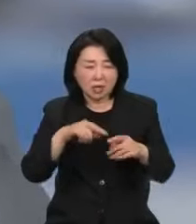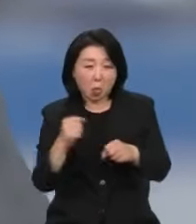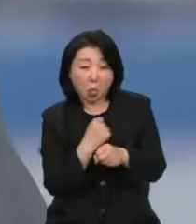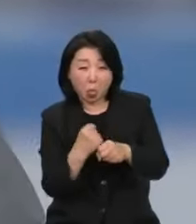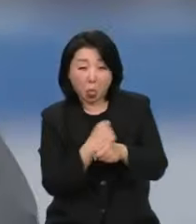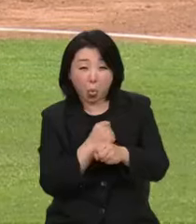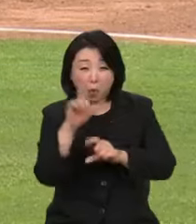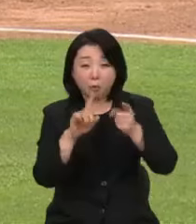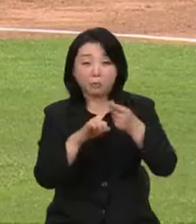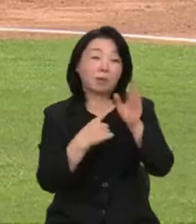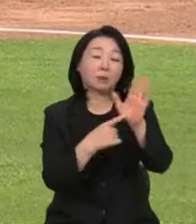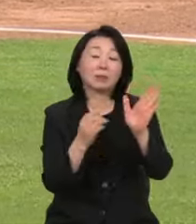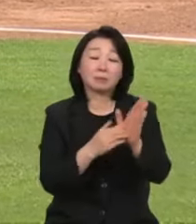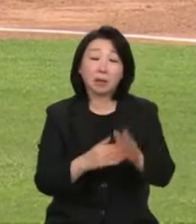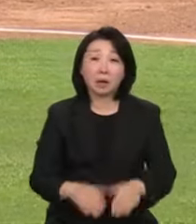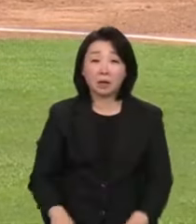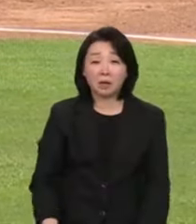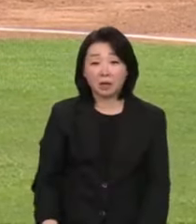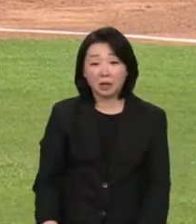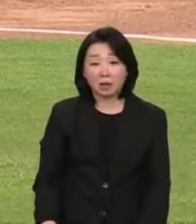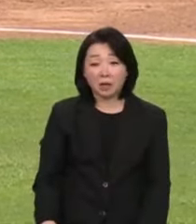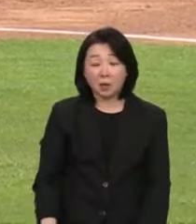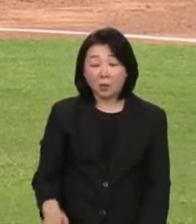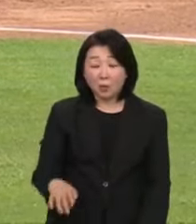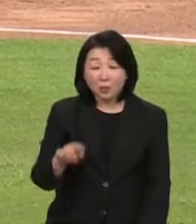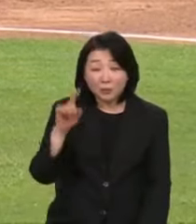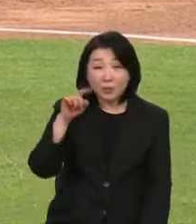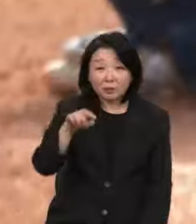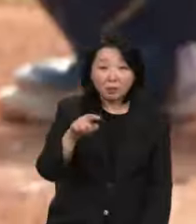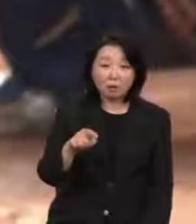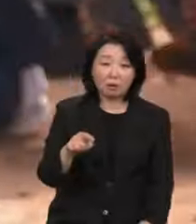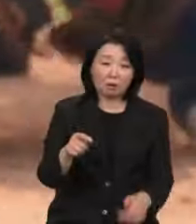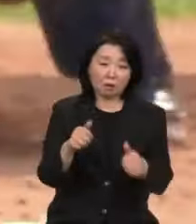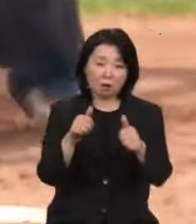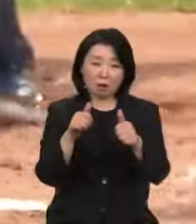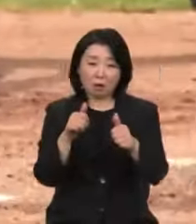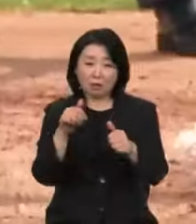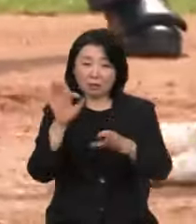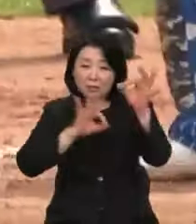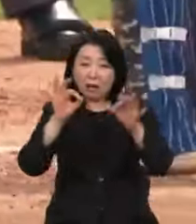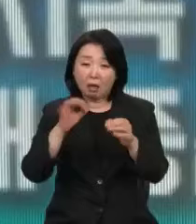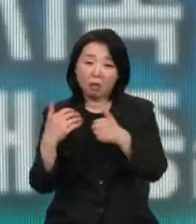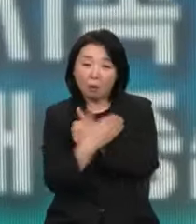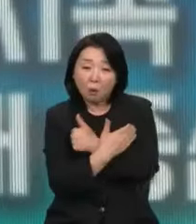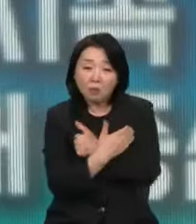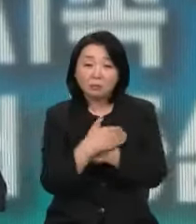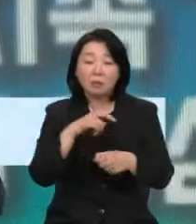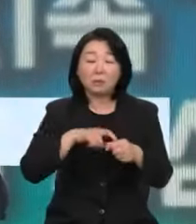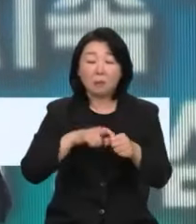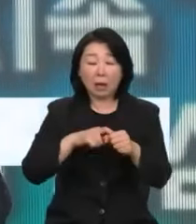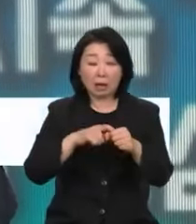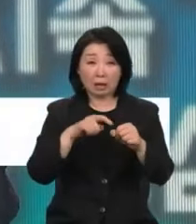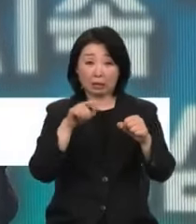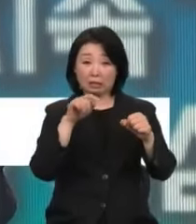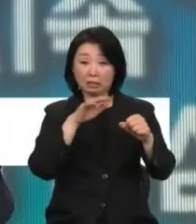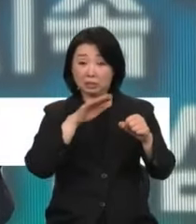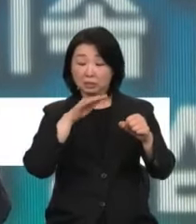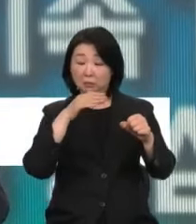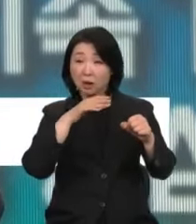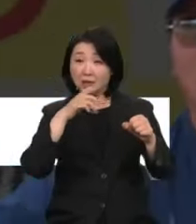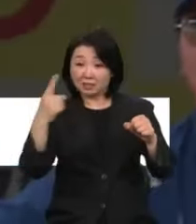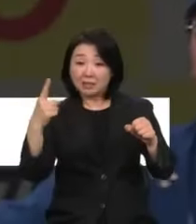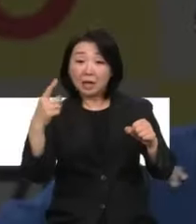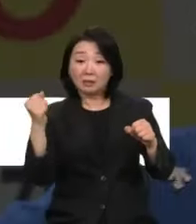겁니다. 희대의 오심 은폐 사건은 NC 투수 이재학이 던진 공이 스트라이크 존에 들어갔지만 볼로